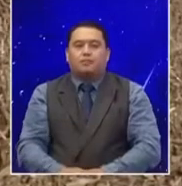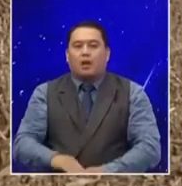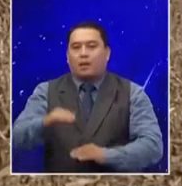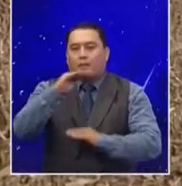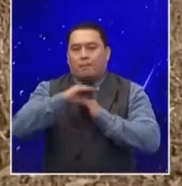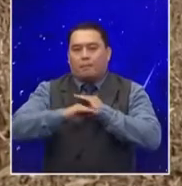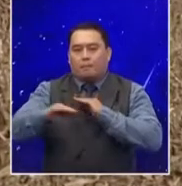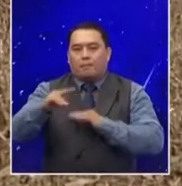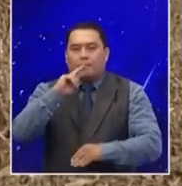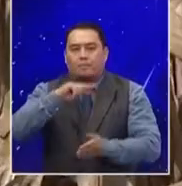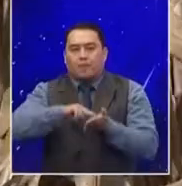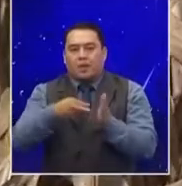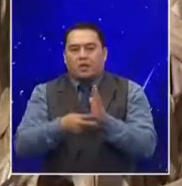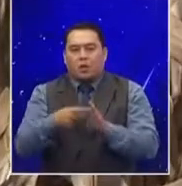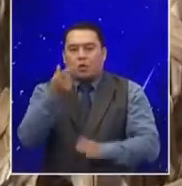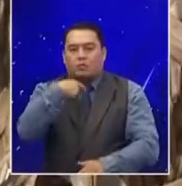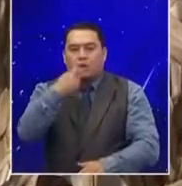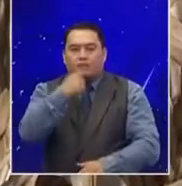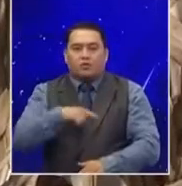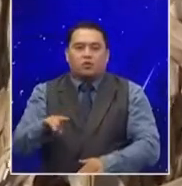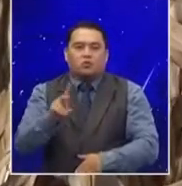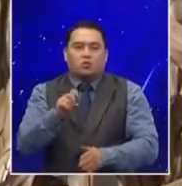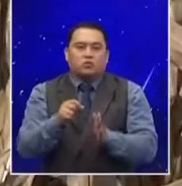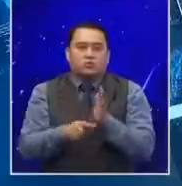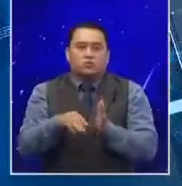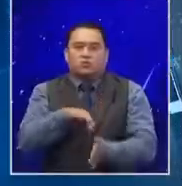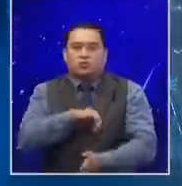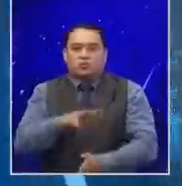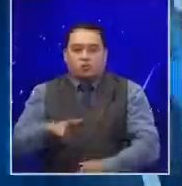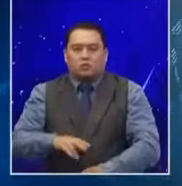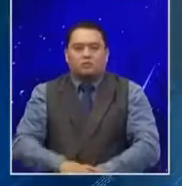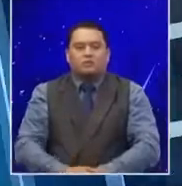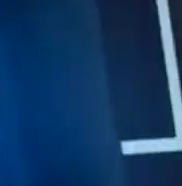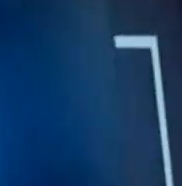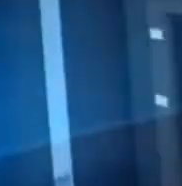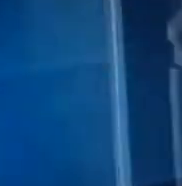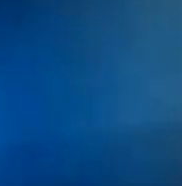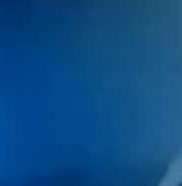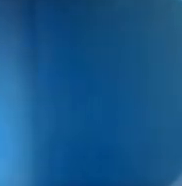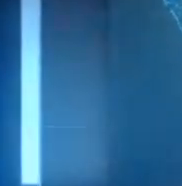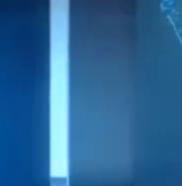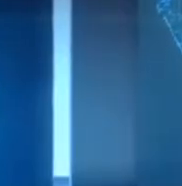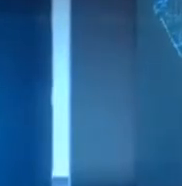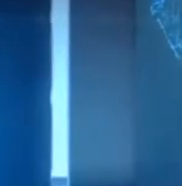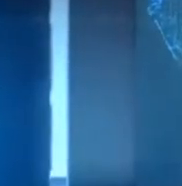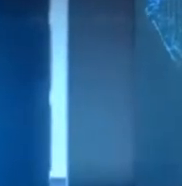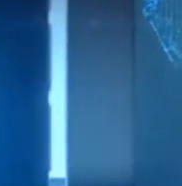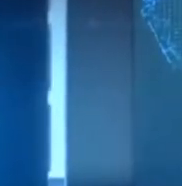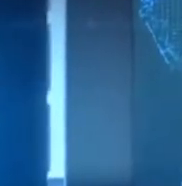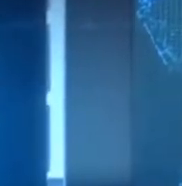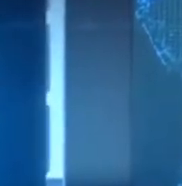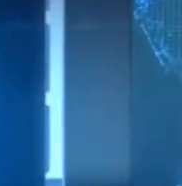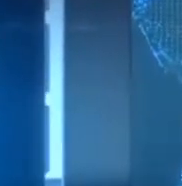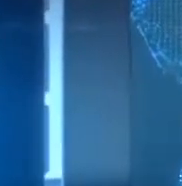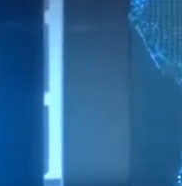Панфиловскому району планируют собрать около 170 тонн кукурузы. Гульназ Мустафа, Мади Байбусынов, телеканал ЖТСУ, Панфиловский